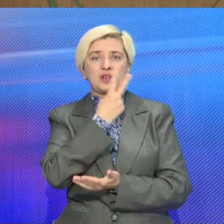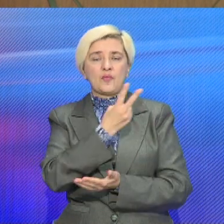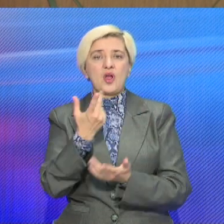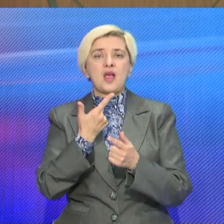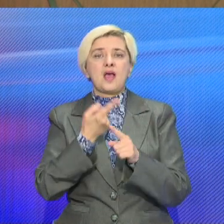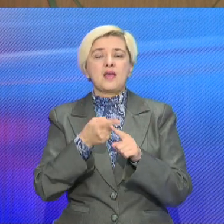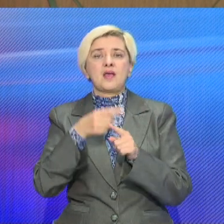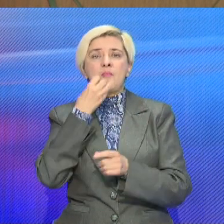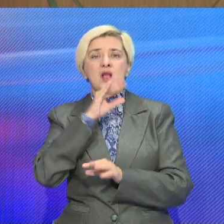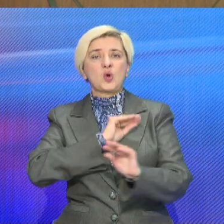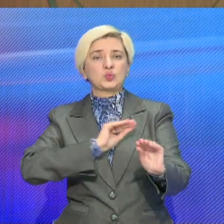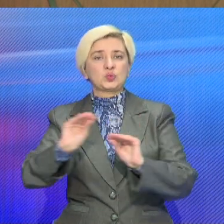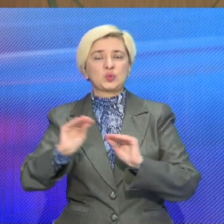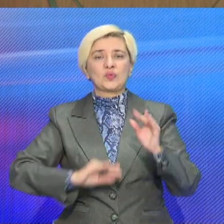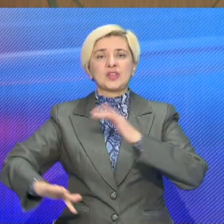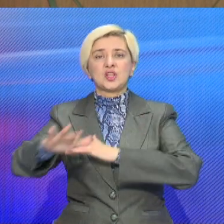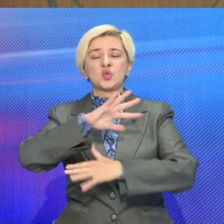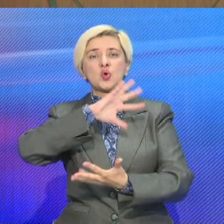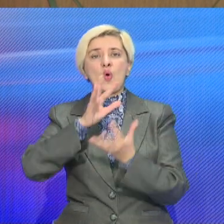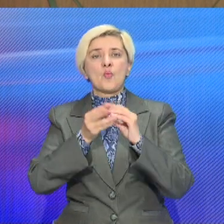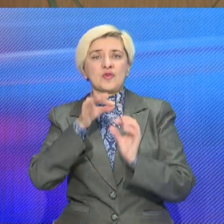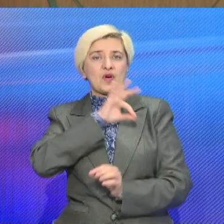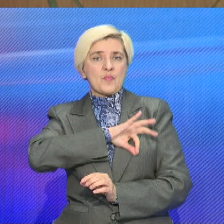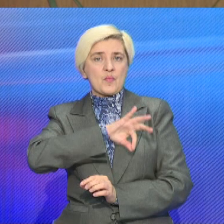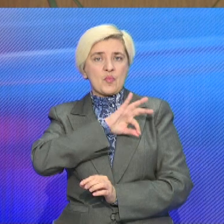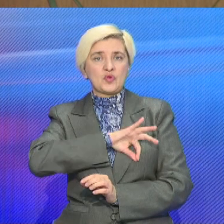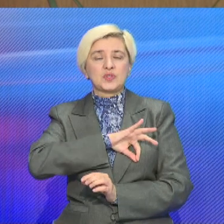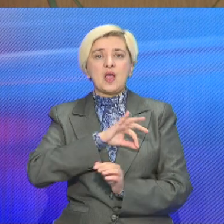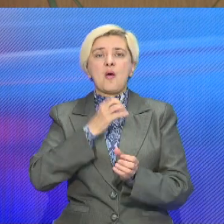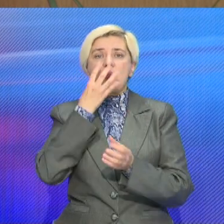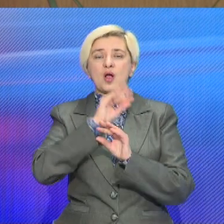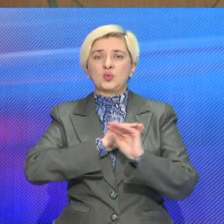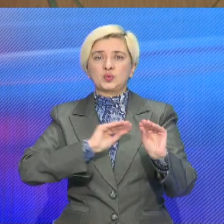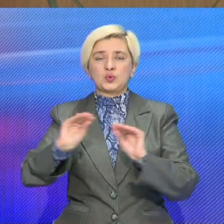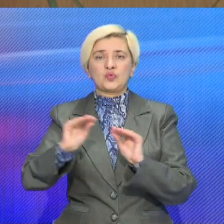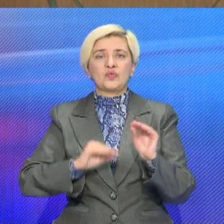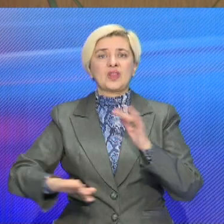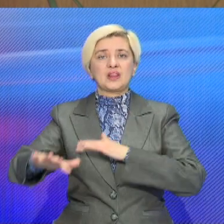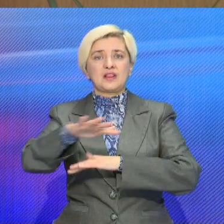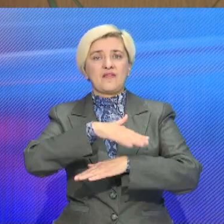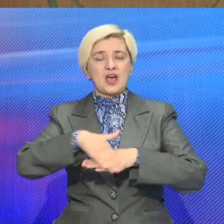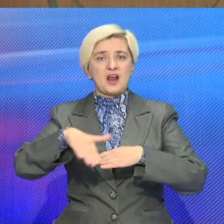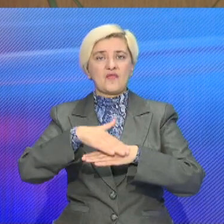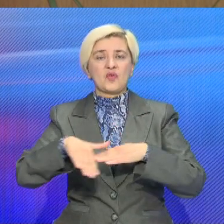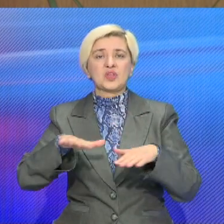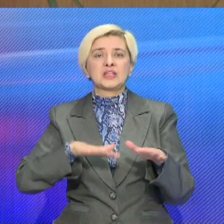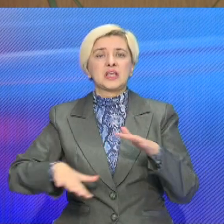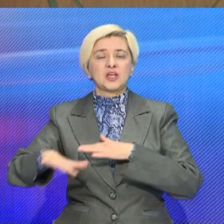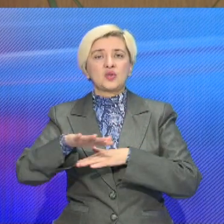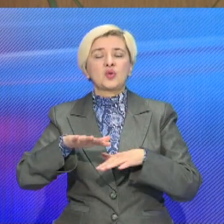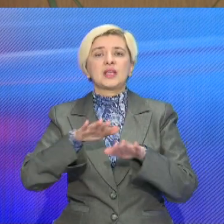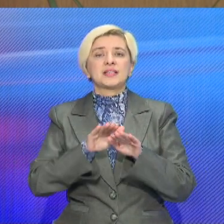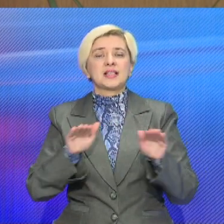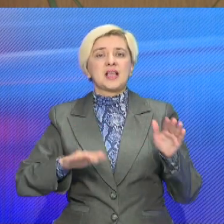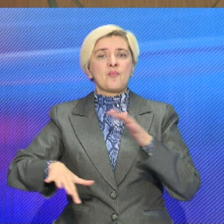благоустройство территории общего пользования, это благоустройство дворовой территории, детской площадки. И, конечно, когда